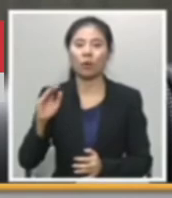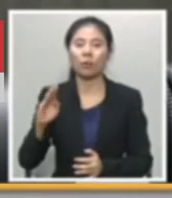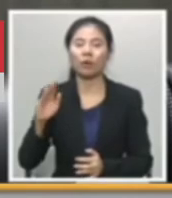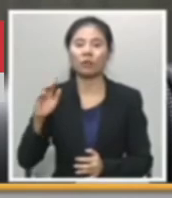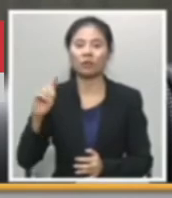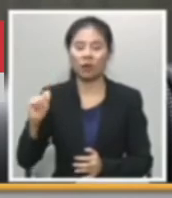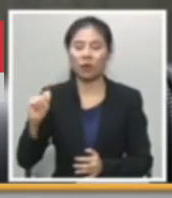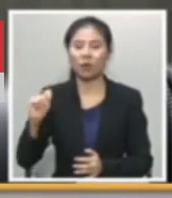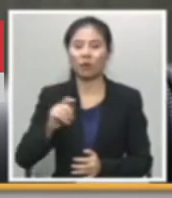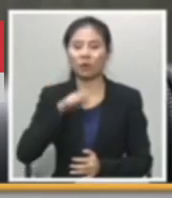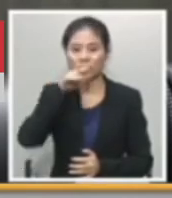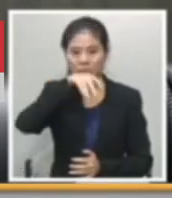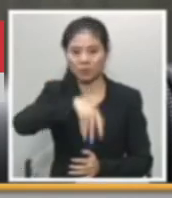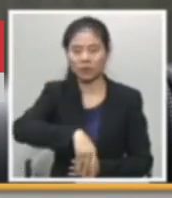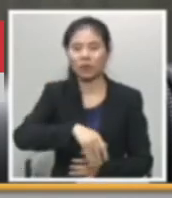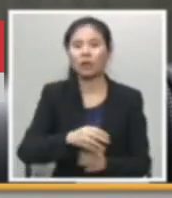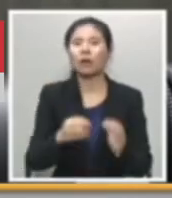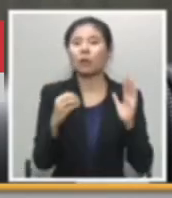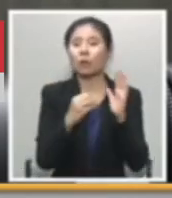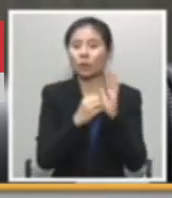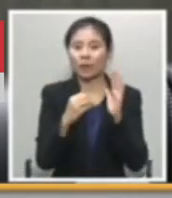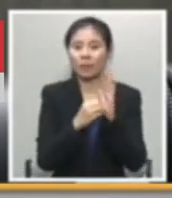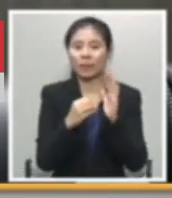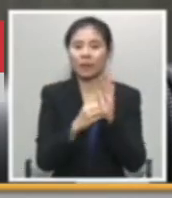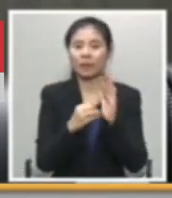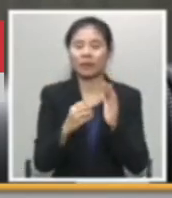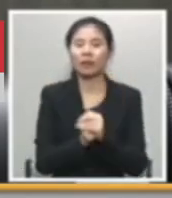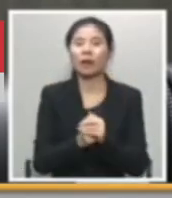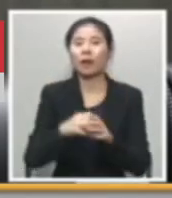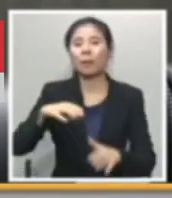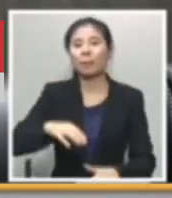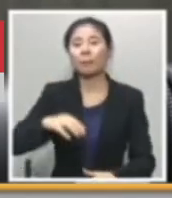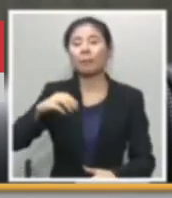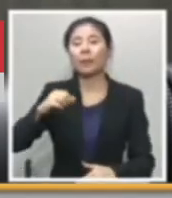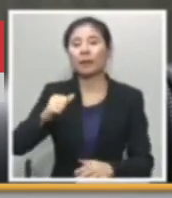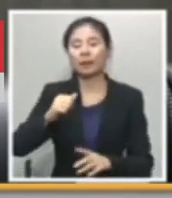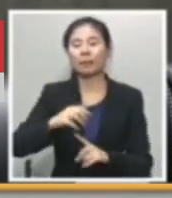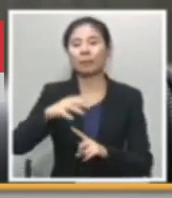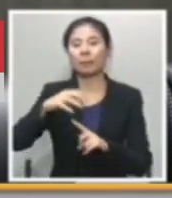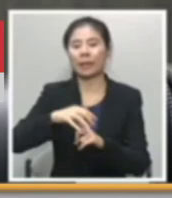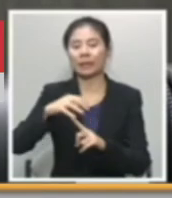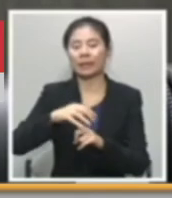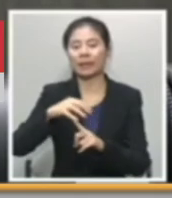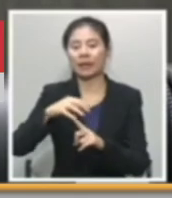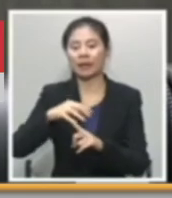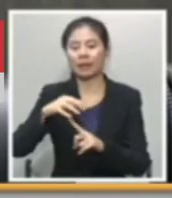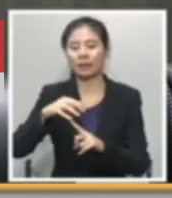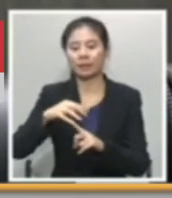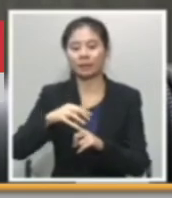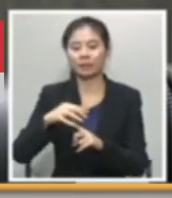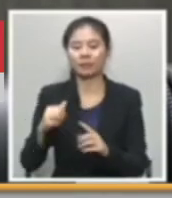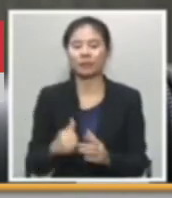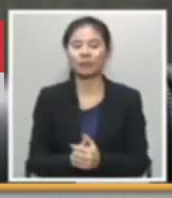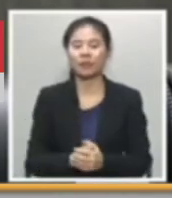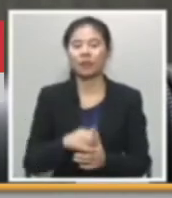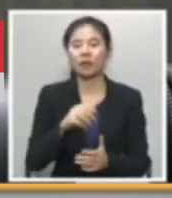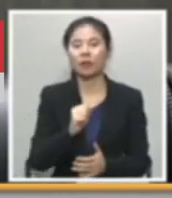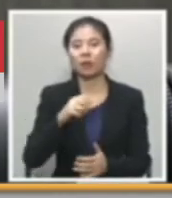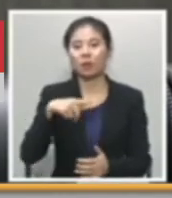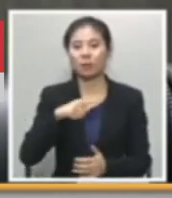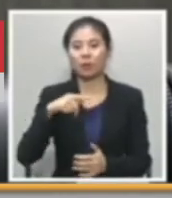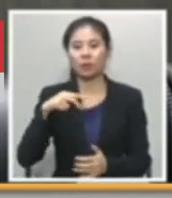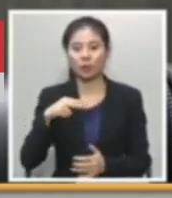ตำบลกรุงเทพมหานครเมืองพัทยาและองค์กรปกครองส่วนท้